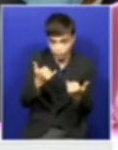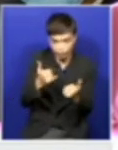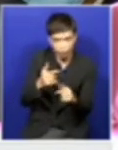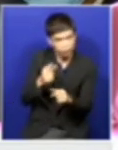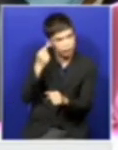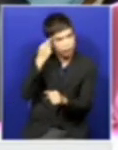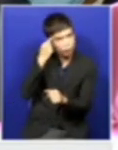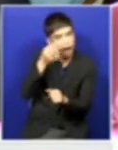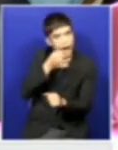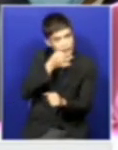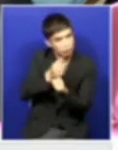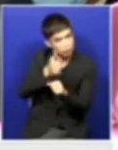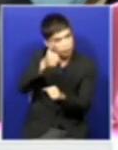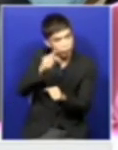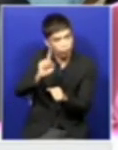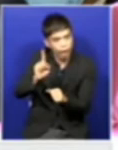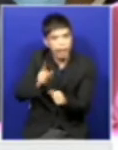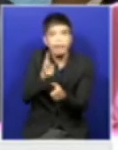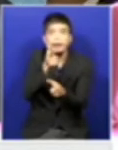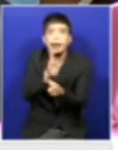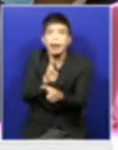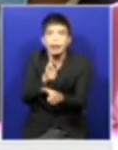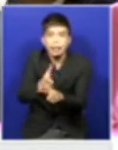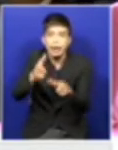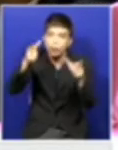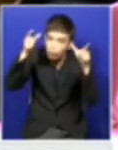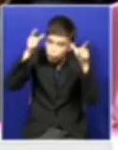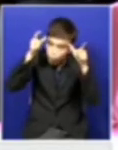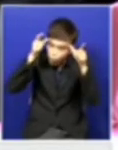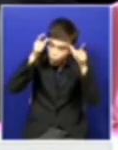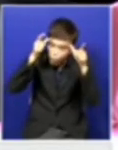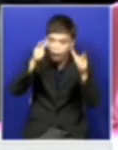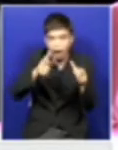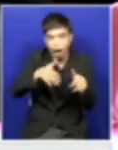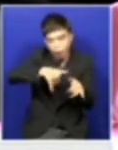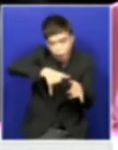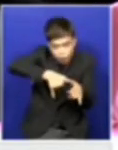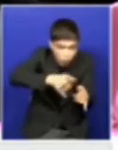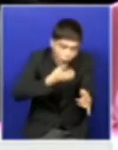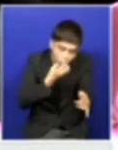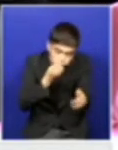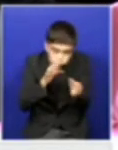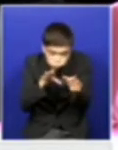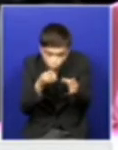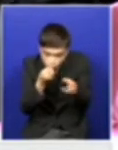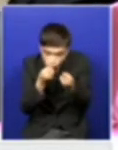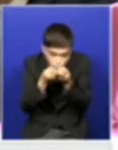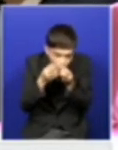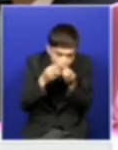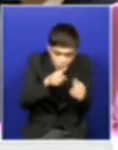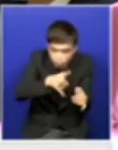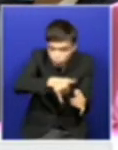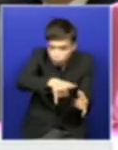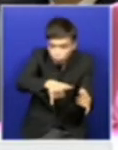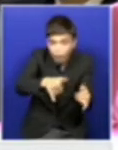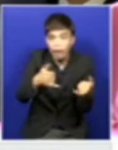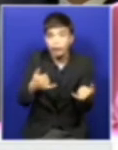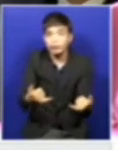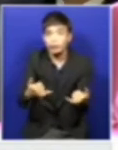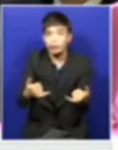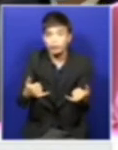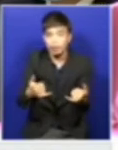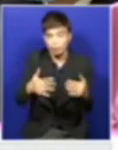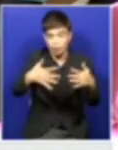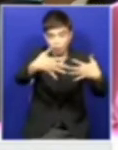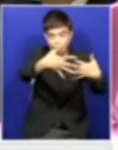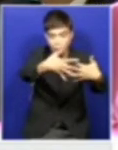นซึ่งวันก่อนเนี่ยเราเลี้ยงวัวปล่อยทุ่งขายวัวเป็นตัวครับวันนี้เราเลี้ยงวัวแบบคอนโดครับเลี้ยงในคอก